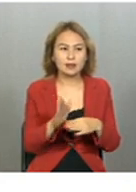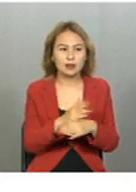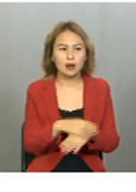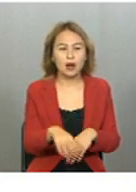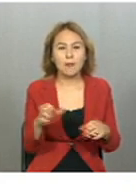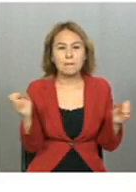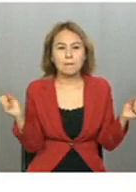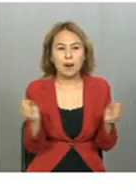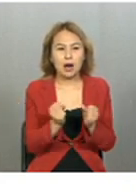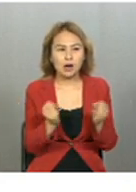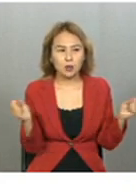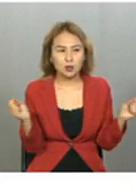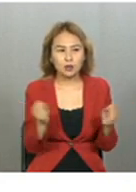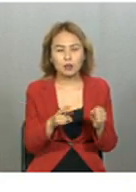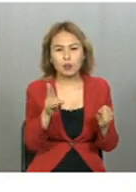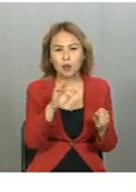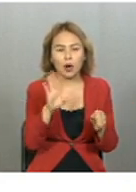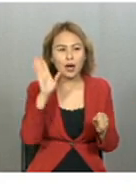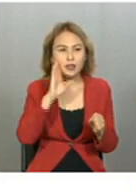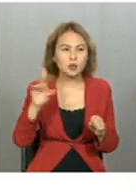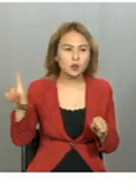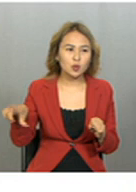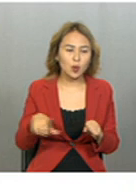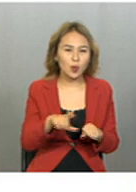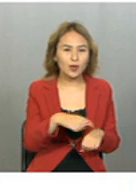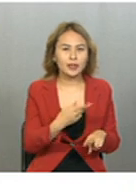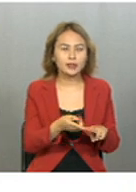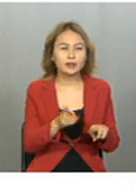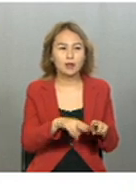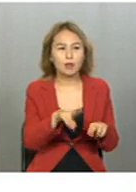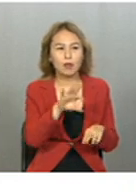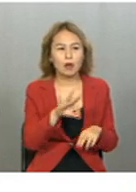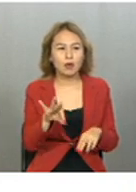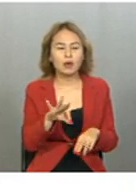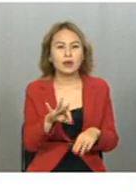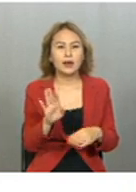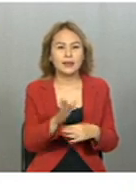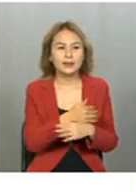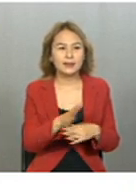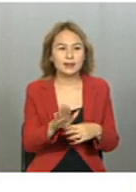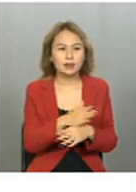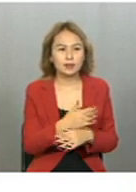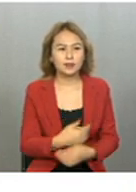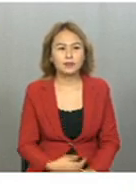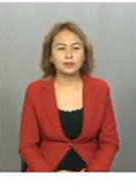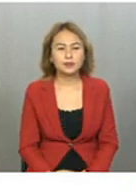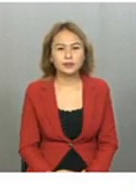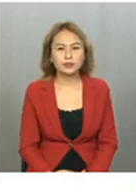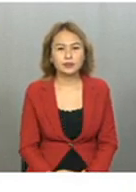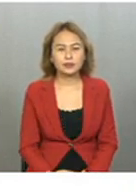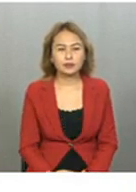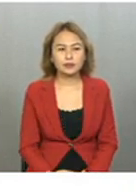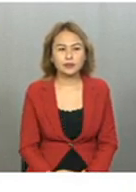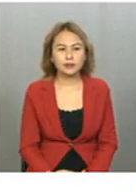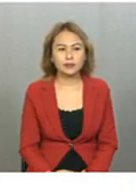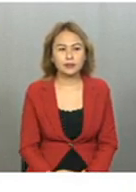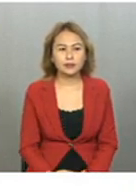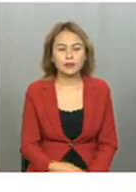морозы, по озерам. Предлог «по» пишется раздельно со словом.